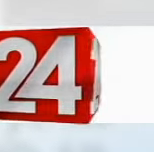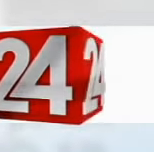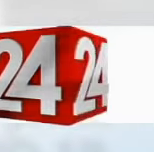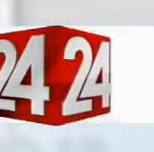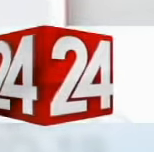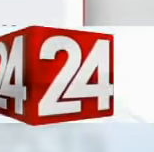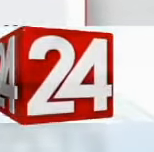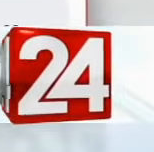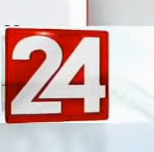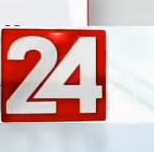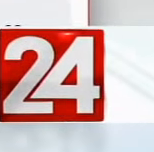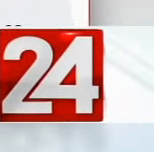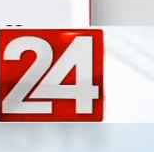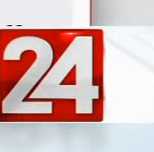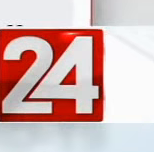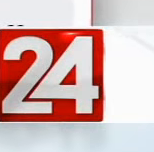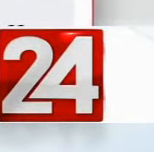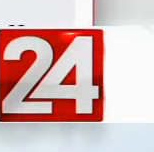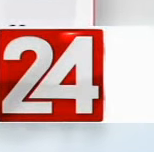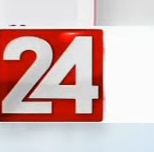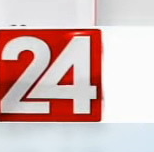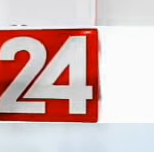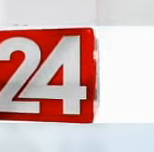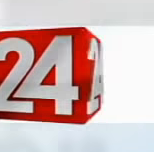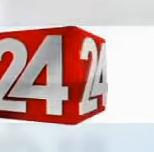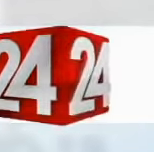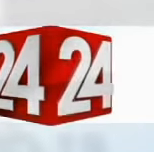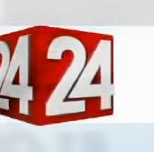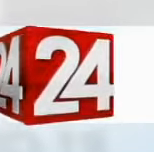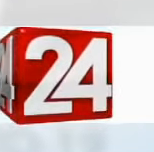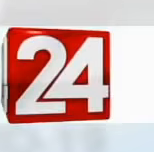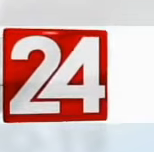kontra COVID-19 sa mga kabataan.